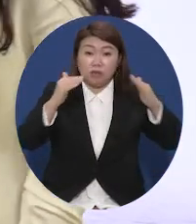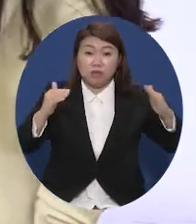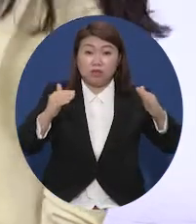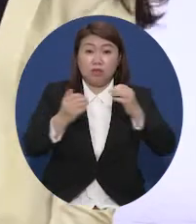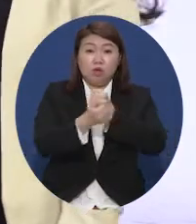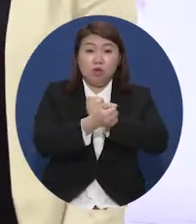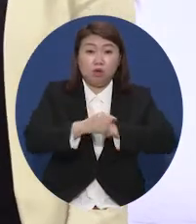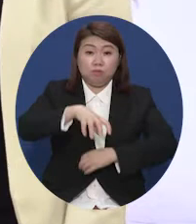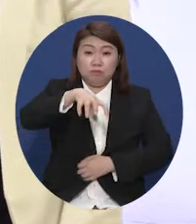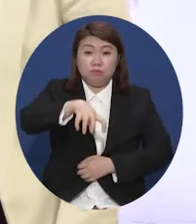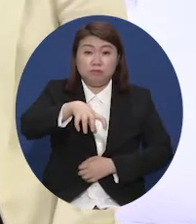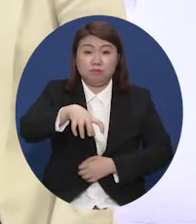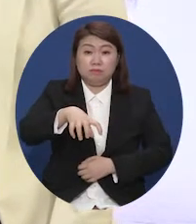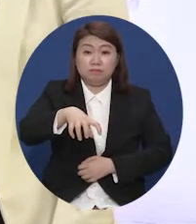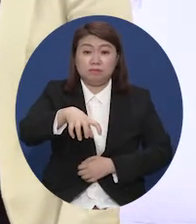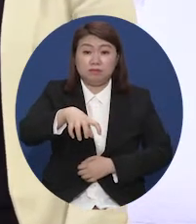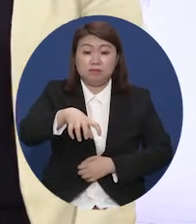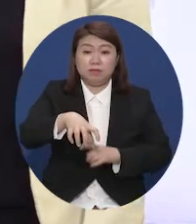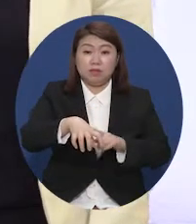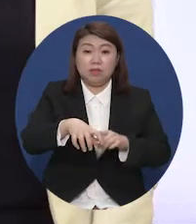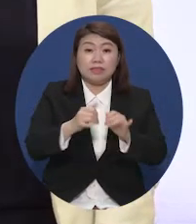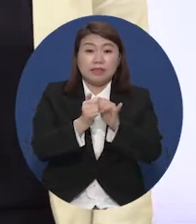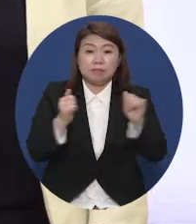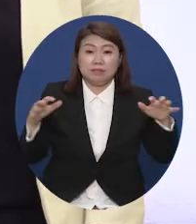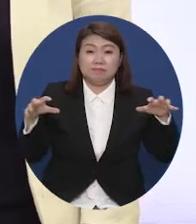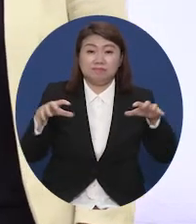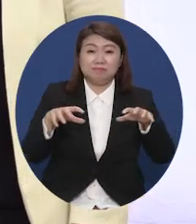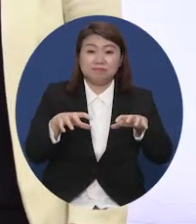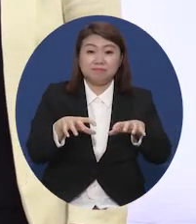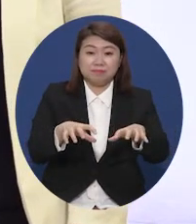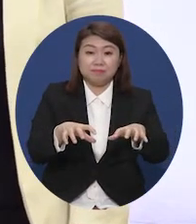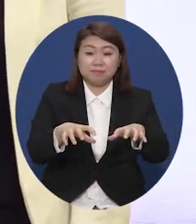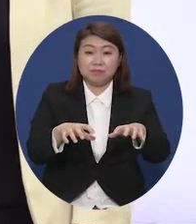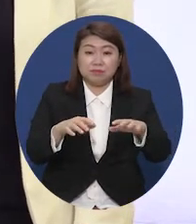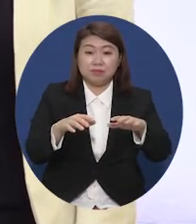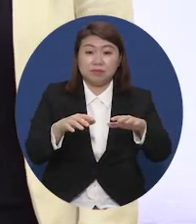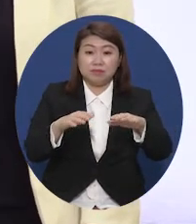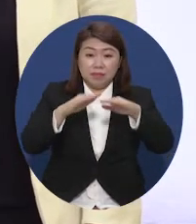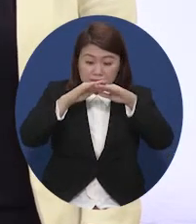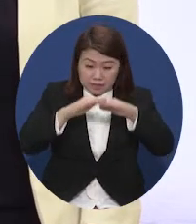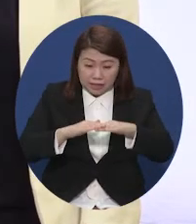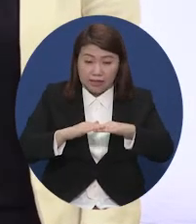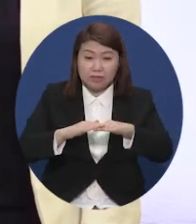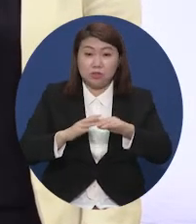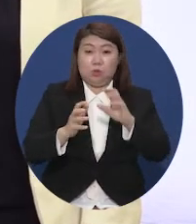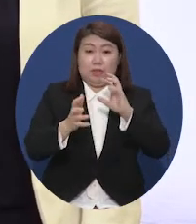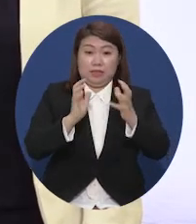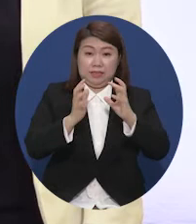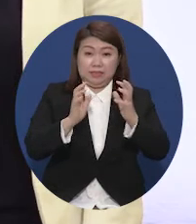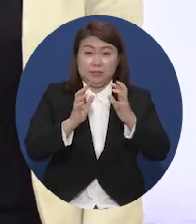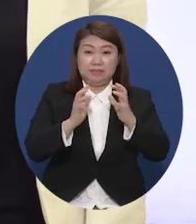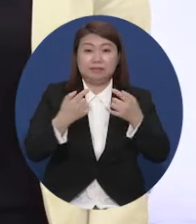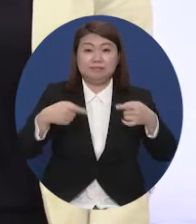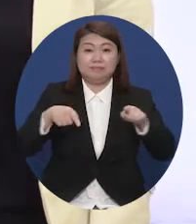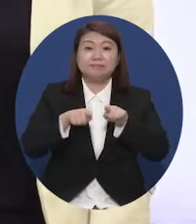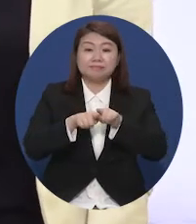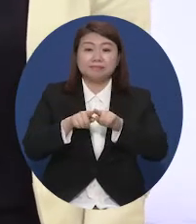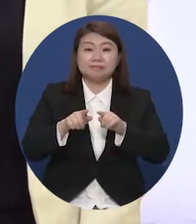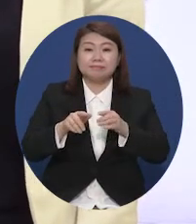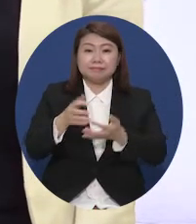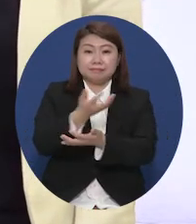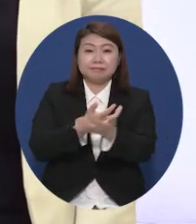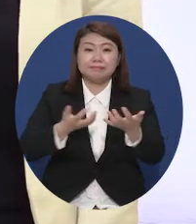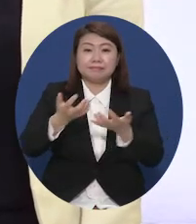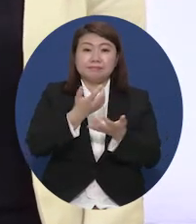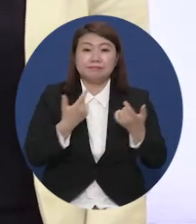중앙광장이 위치하고 있습니다 이 광장에 마야인들이 모여서 제사도 지내고 그리고 회의도 하고 그런 모습이